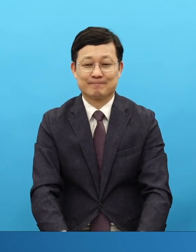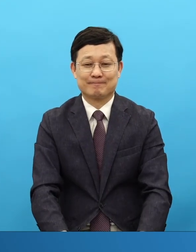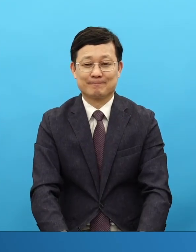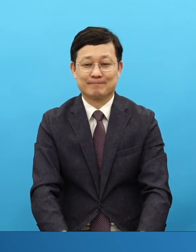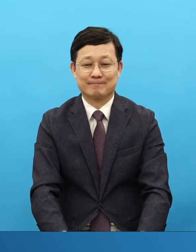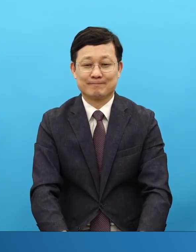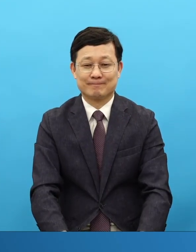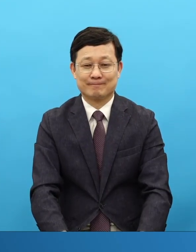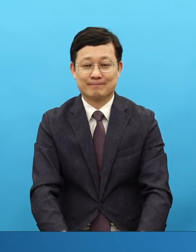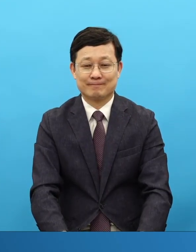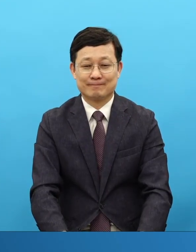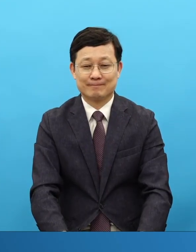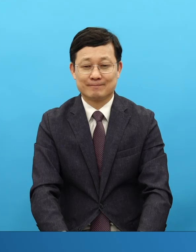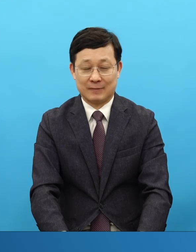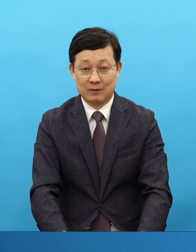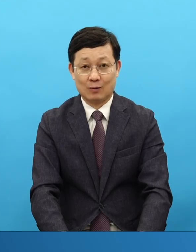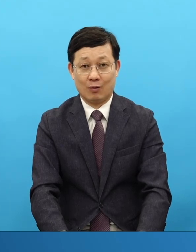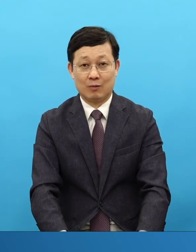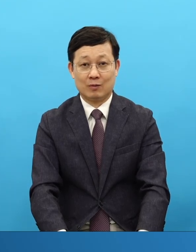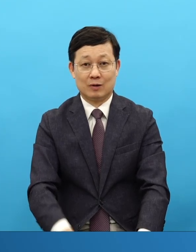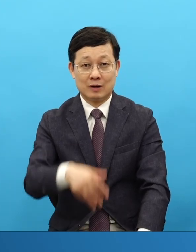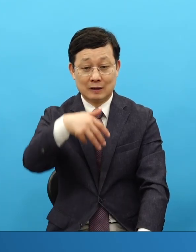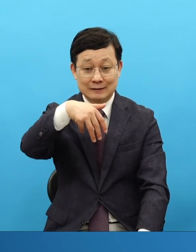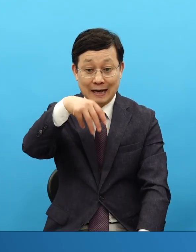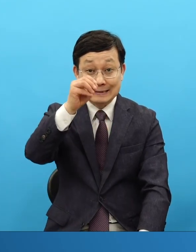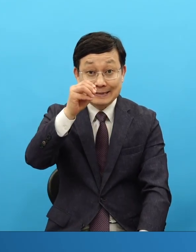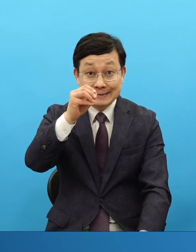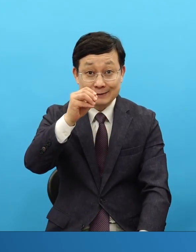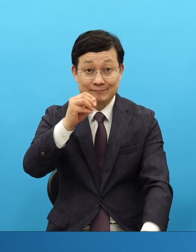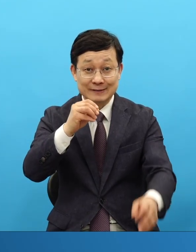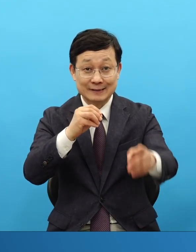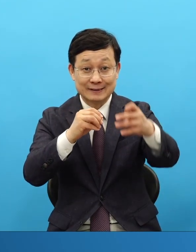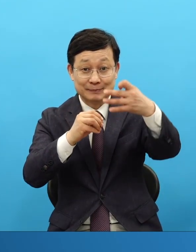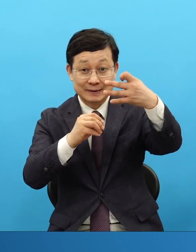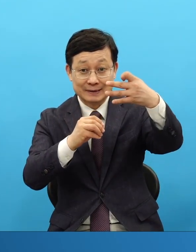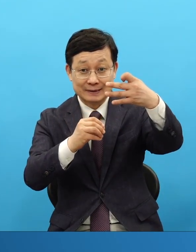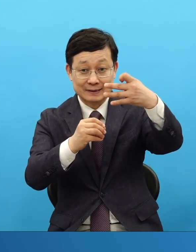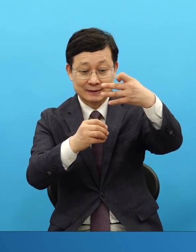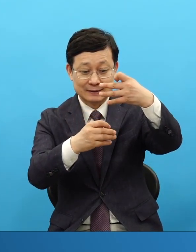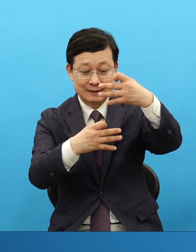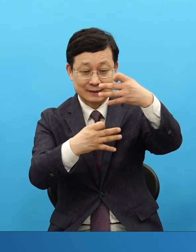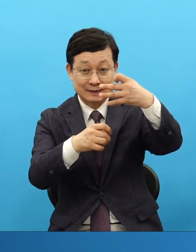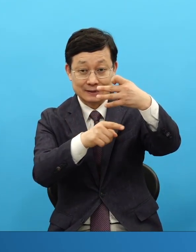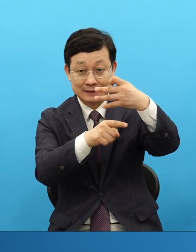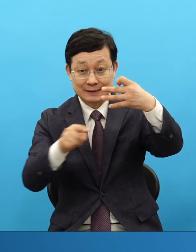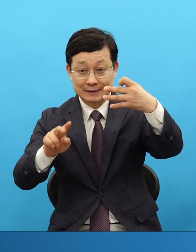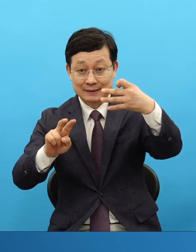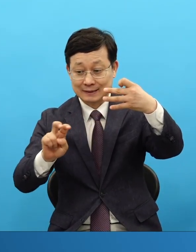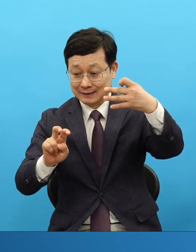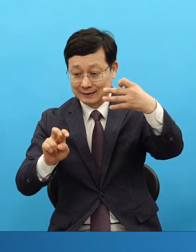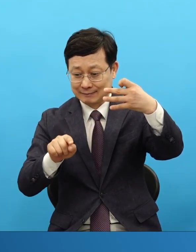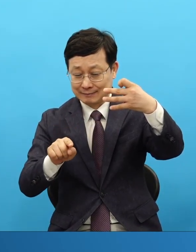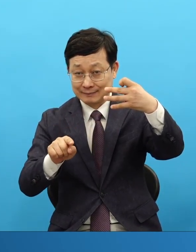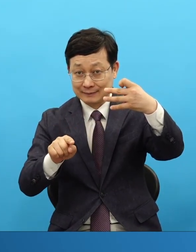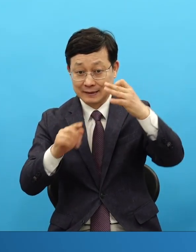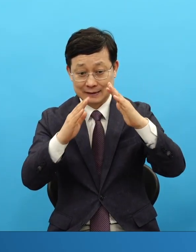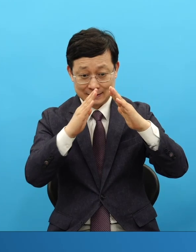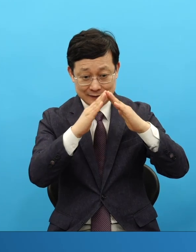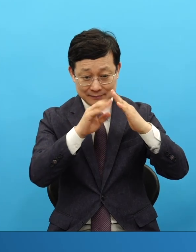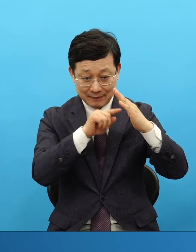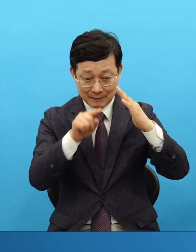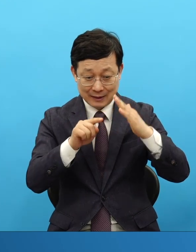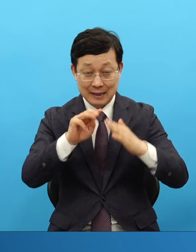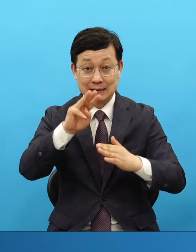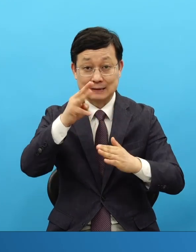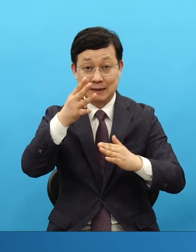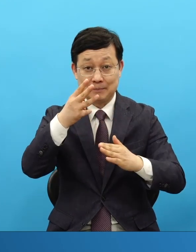집에 가병을 두었어요. 300명이면 가병을 두었어요. And God, 전쟁에 이기게 만들고요. God allowed Abraham to have 300